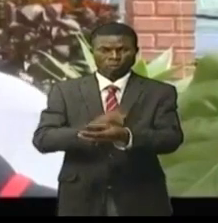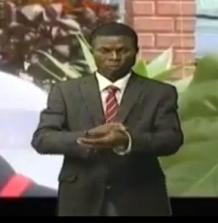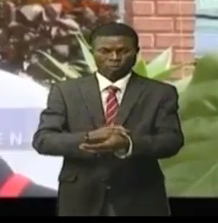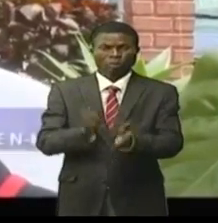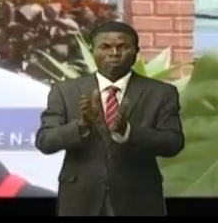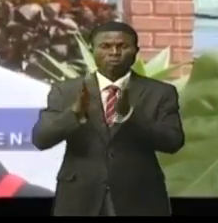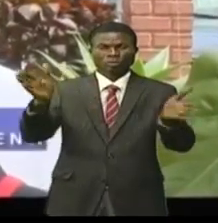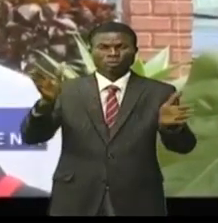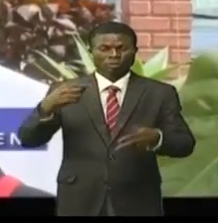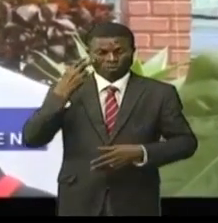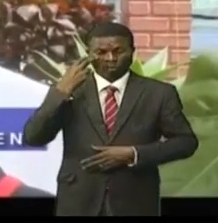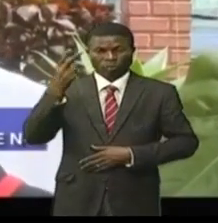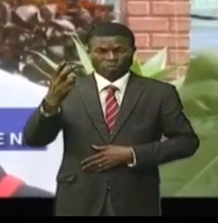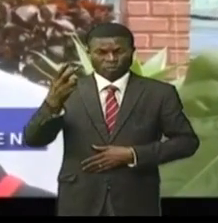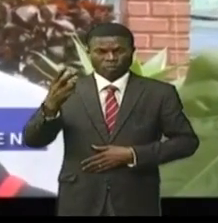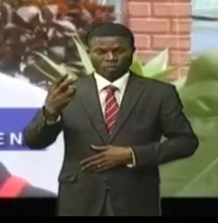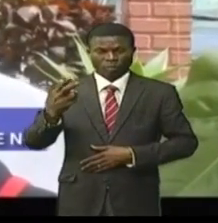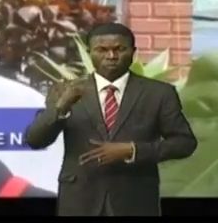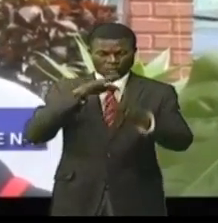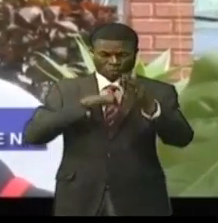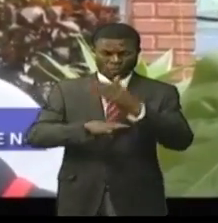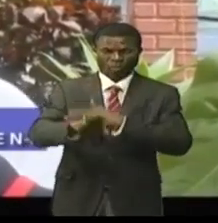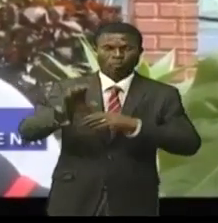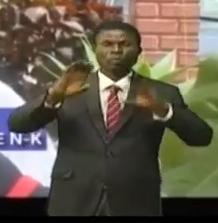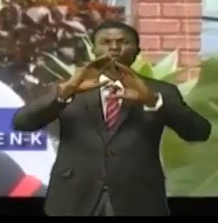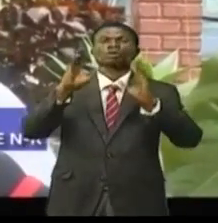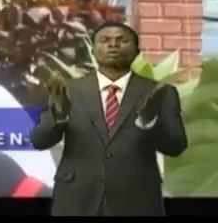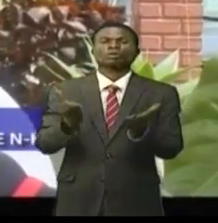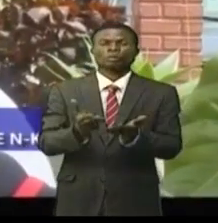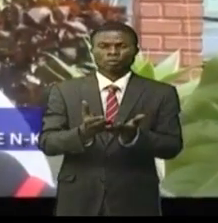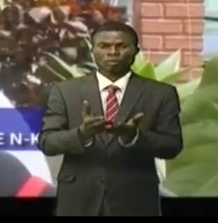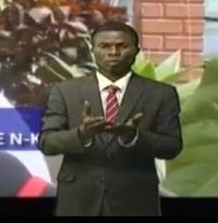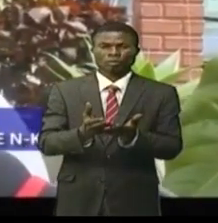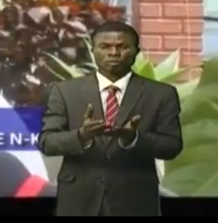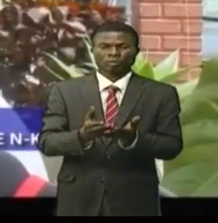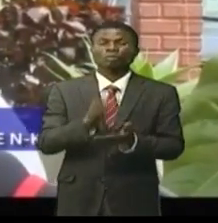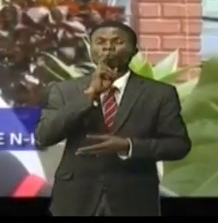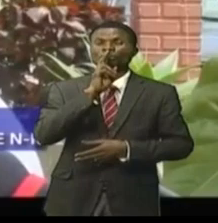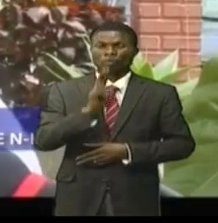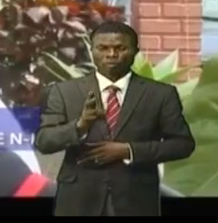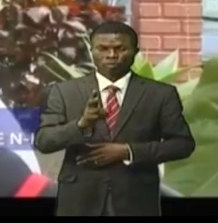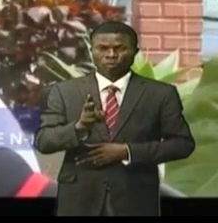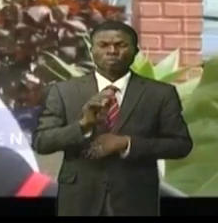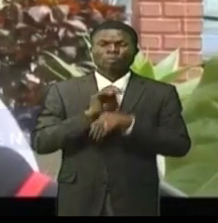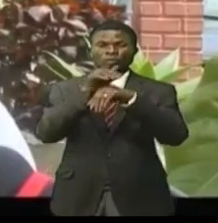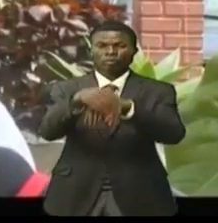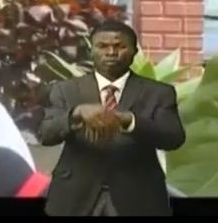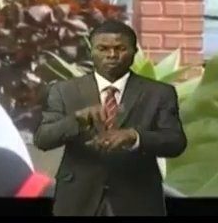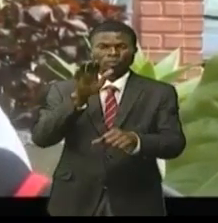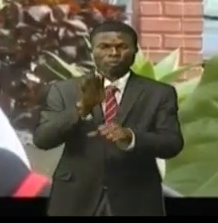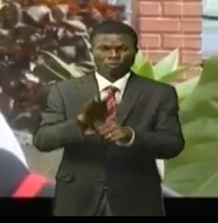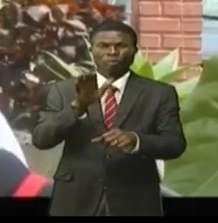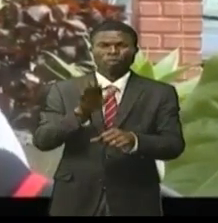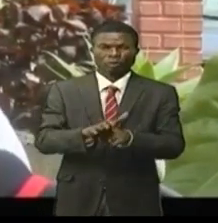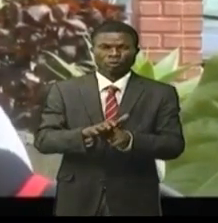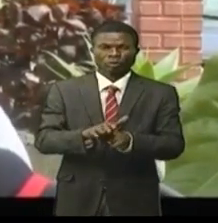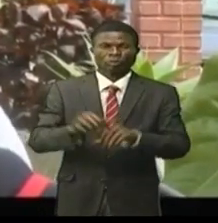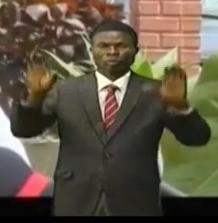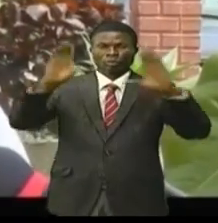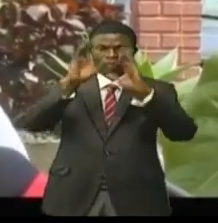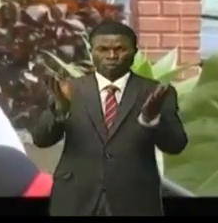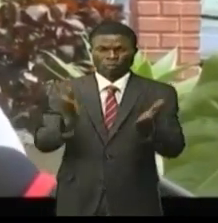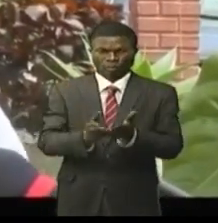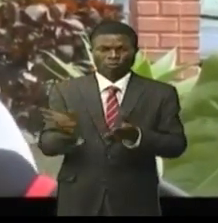Généralement, quand nous voyons la réinsertion communautaire, est-il vrai qu'il doit y avoir la participation active des communautés de